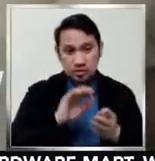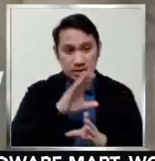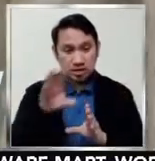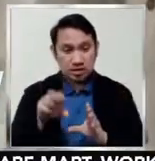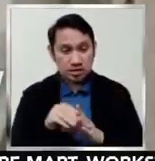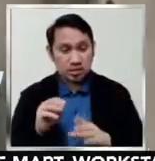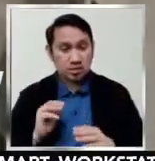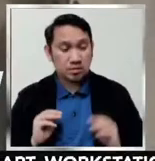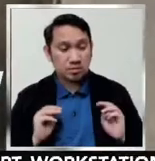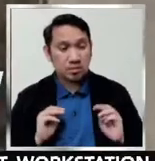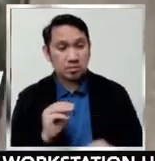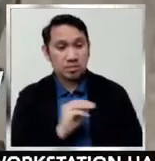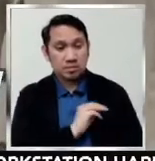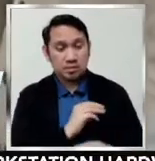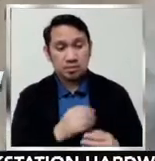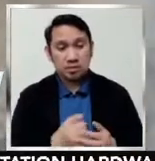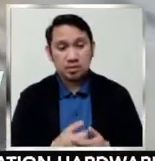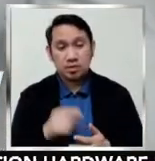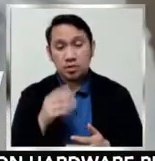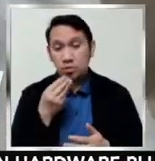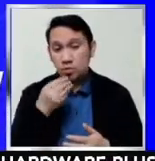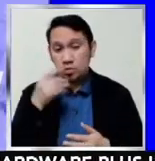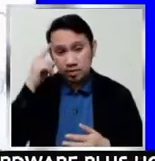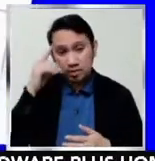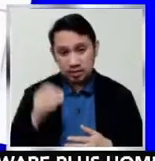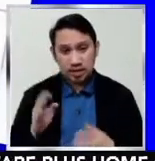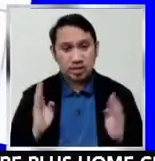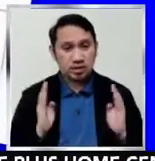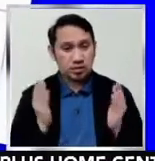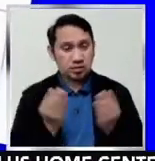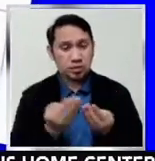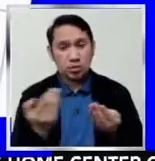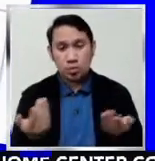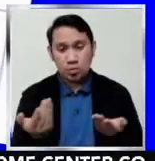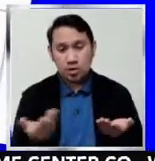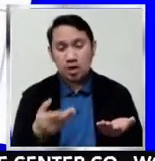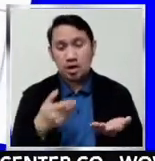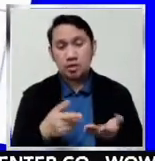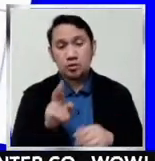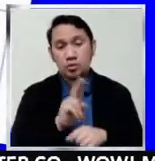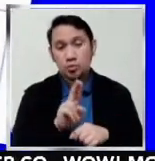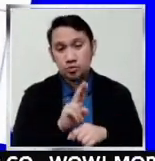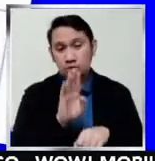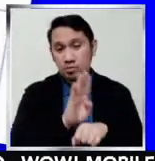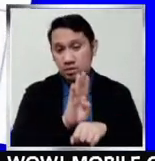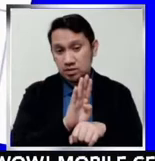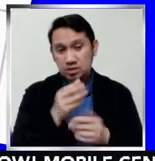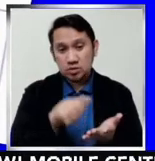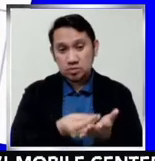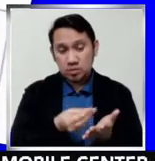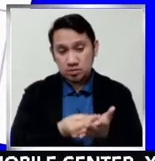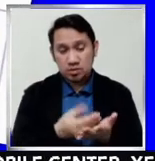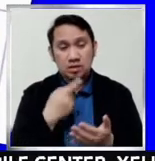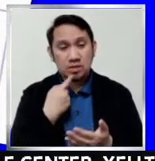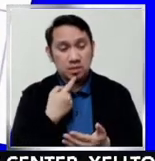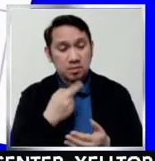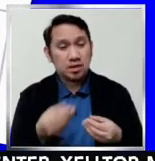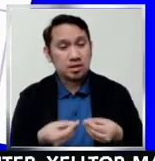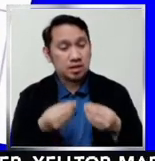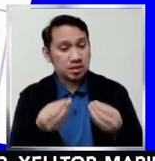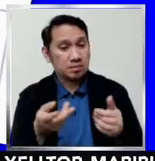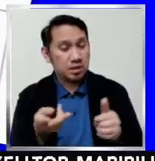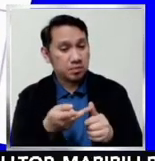ang magpapasya kung saan-saan ilalagak ang pondo. Nakasaad sa batas na dapat bigyang prioridad ng board of directors